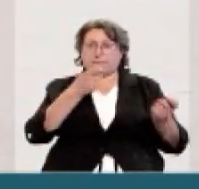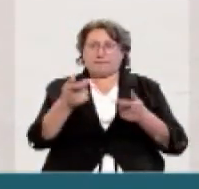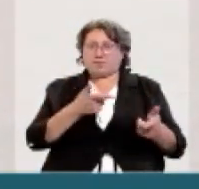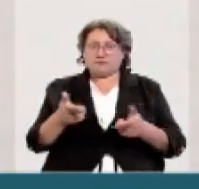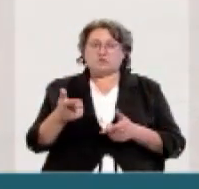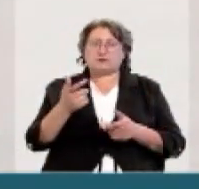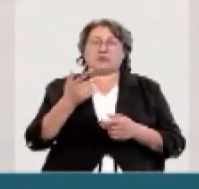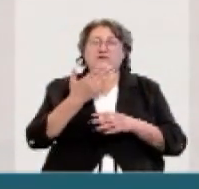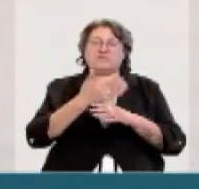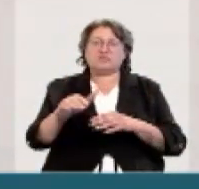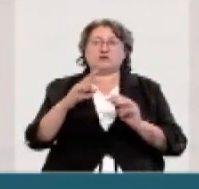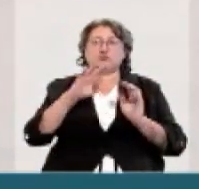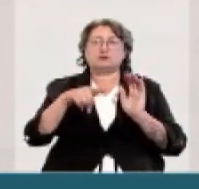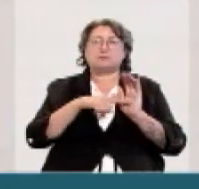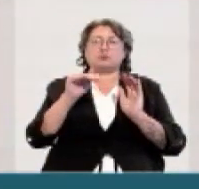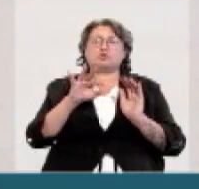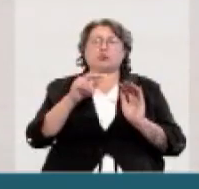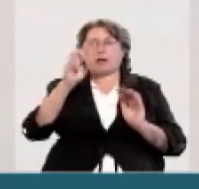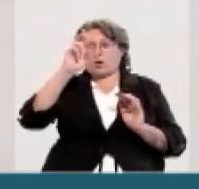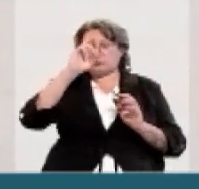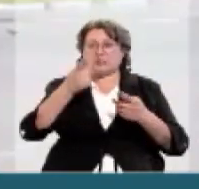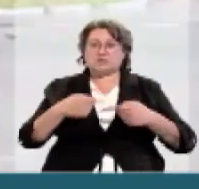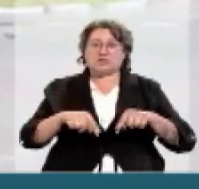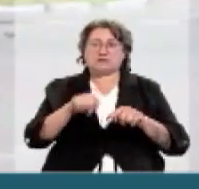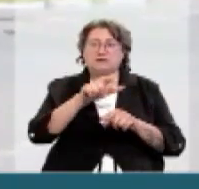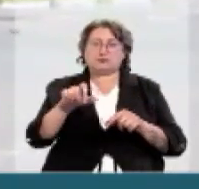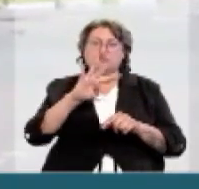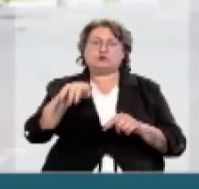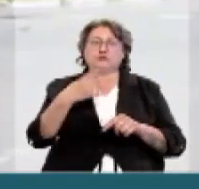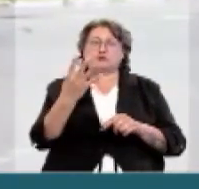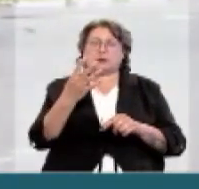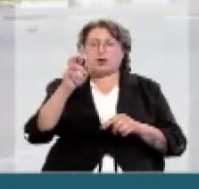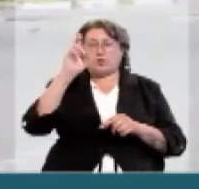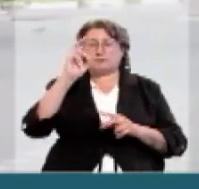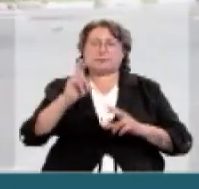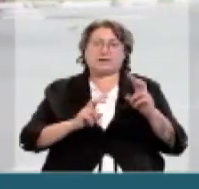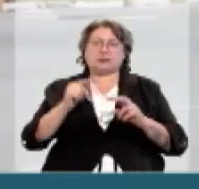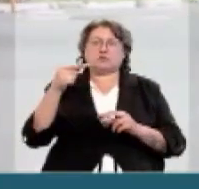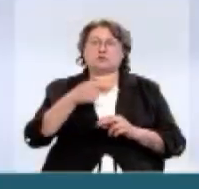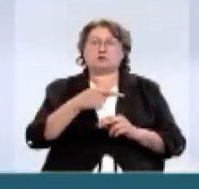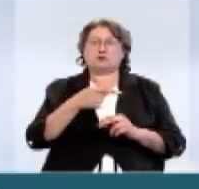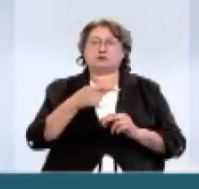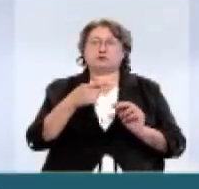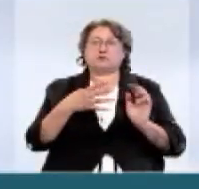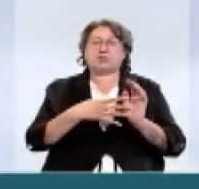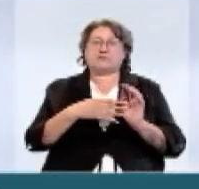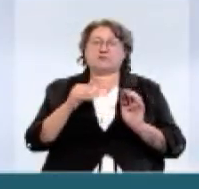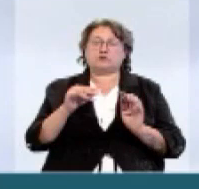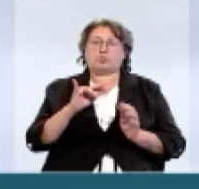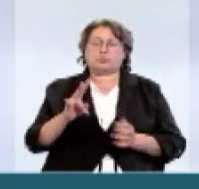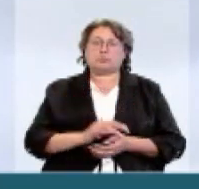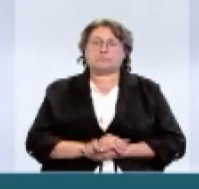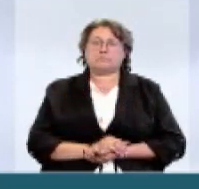тұрғындарға 4,4, мемлекеттік кәсіпорындарға 1,9 мың тонна бөлініп отыр. Рахат Сейтхан, Руслан Жабаев,